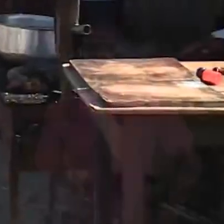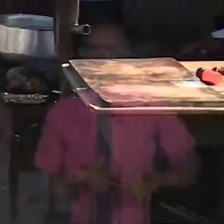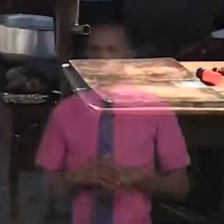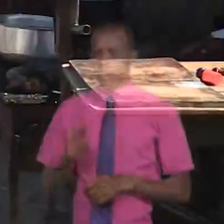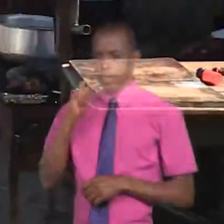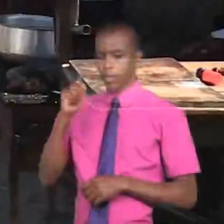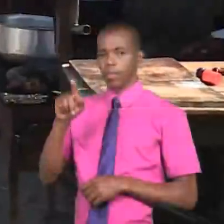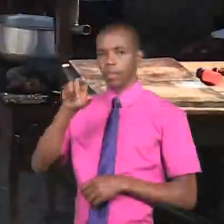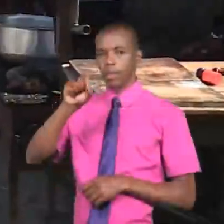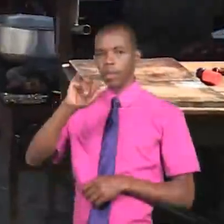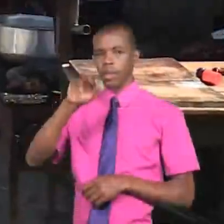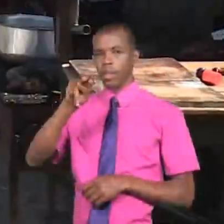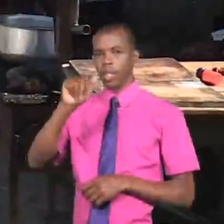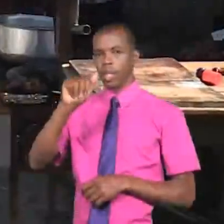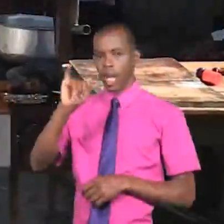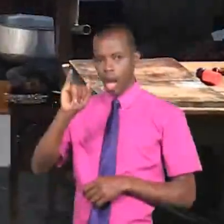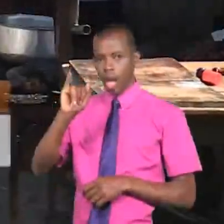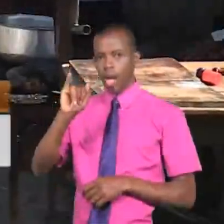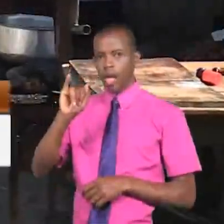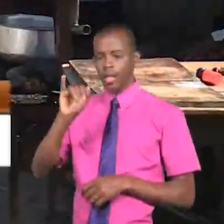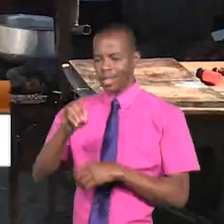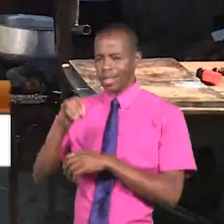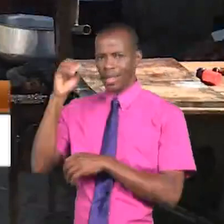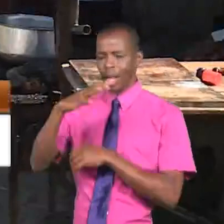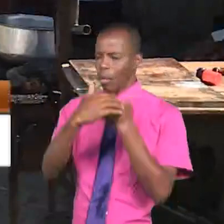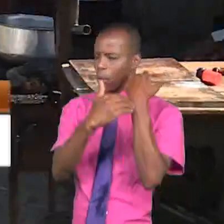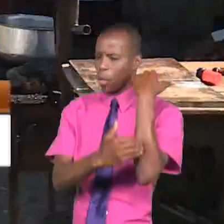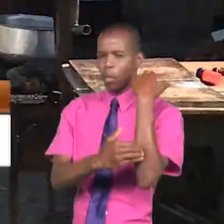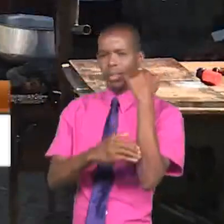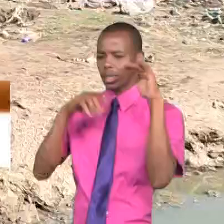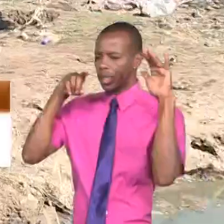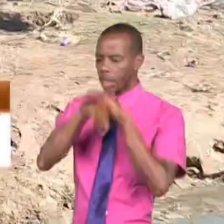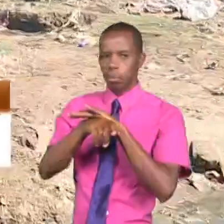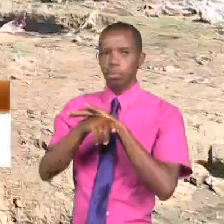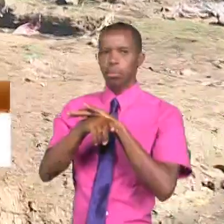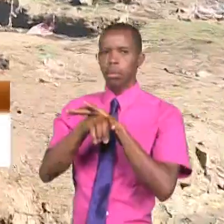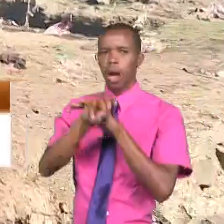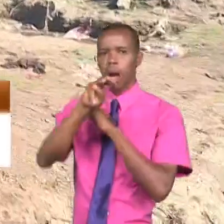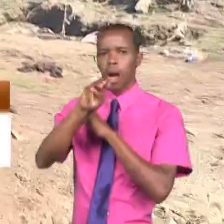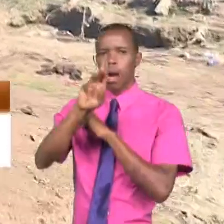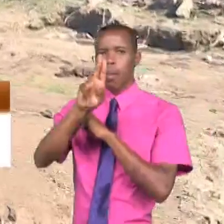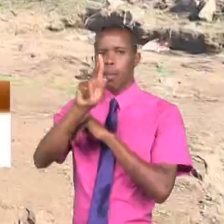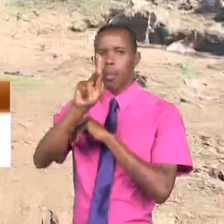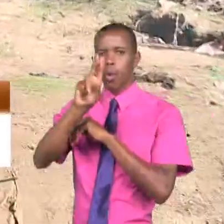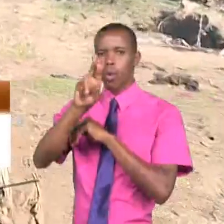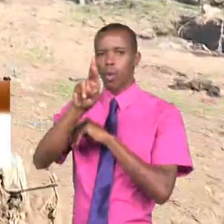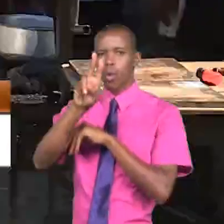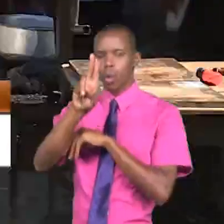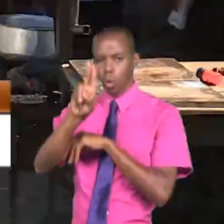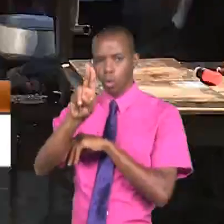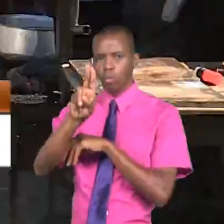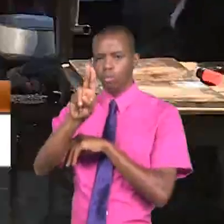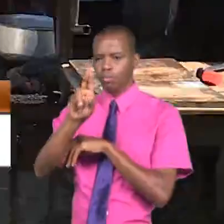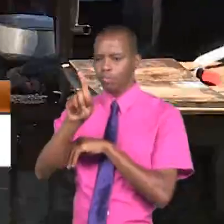Hapa ni Sinai, kijiji ambacho limegubikwa na umaskini. Ni eneo dogo la mabanda ya Mukuru lililoko kilomita